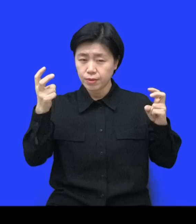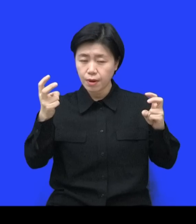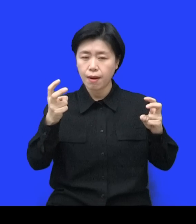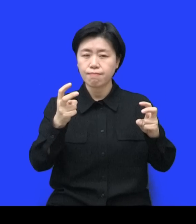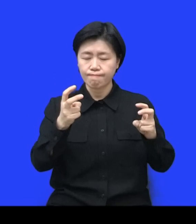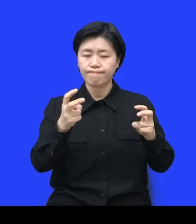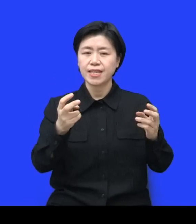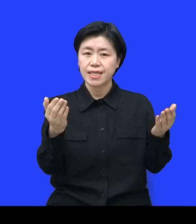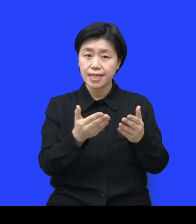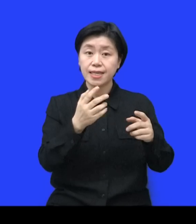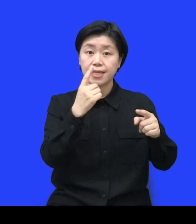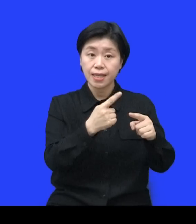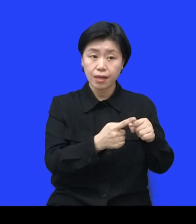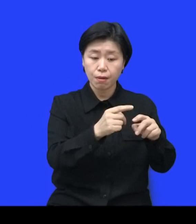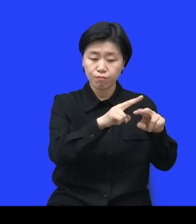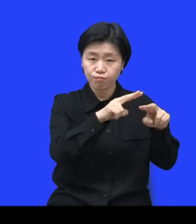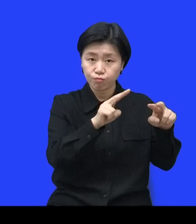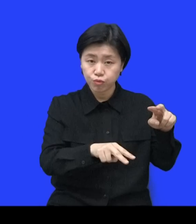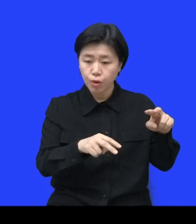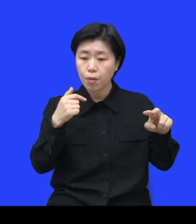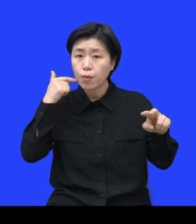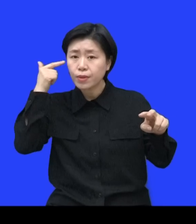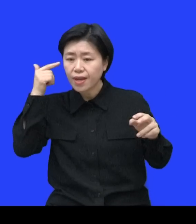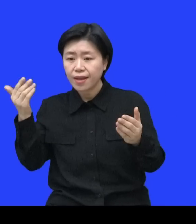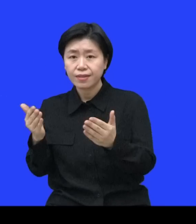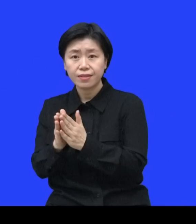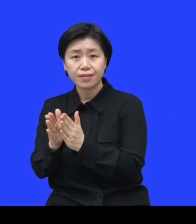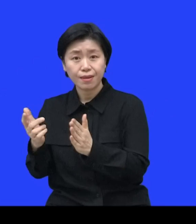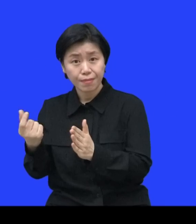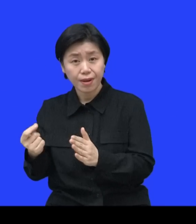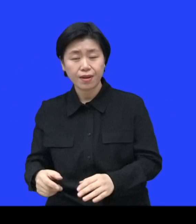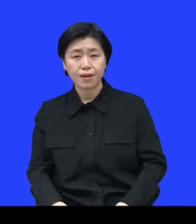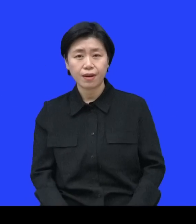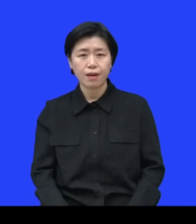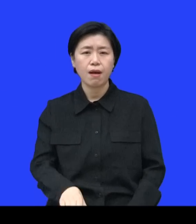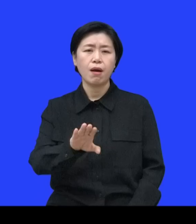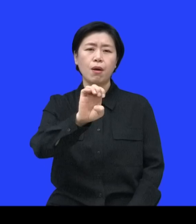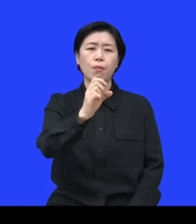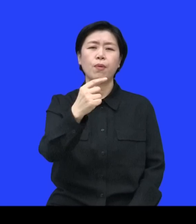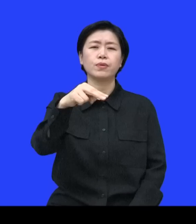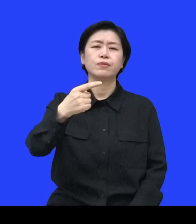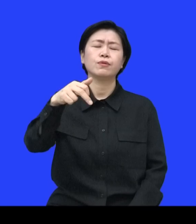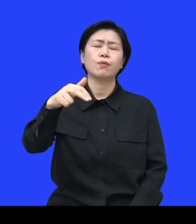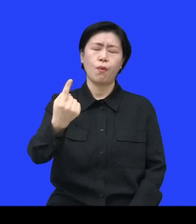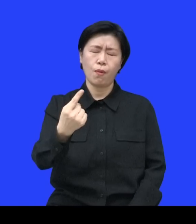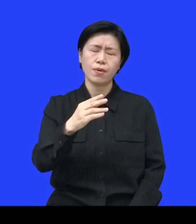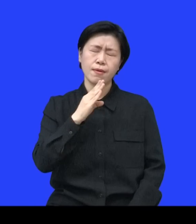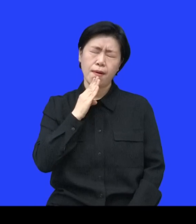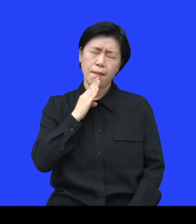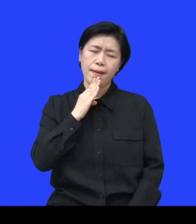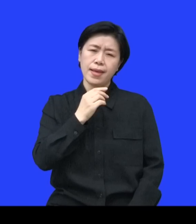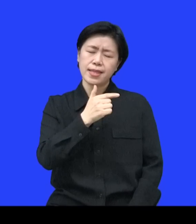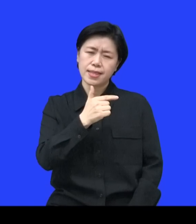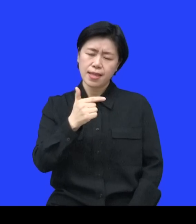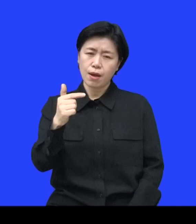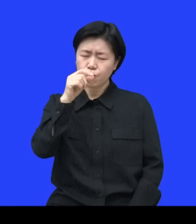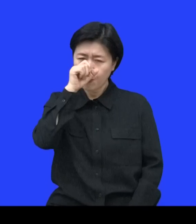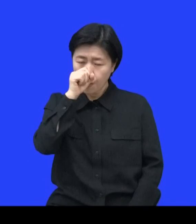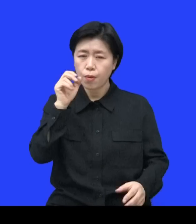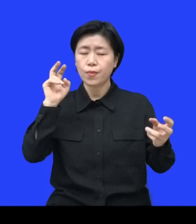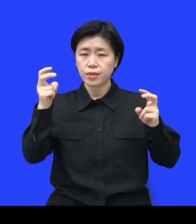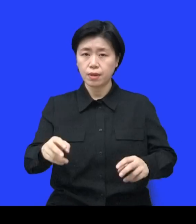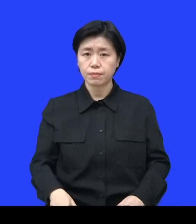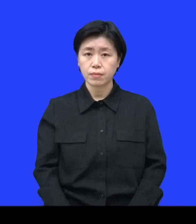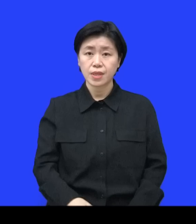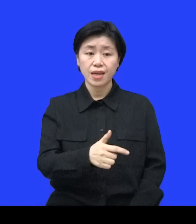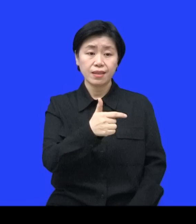저희가 소개 올렸어요. 네. 보통 이제 그런 사실 포스코가 굉장히 아는 분들은 아시겠지만 꿈의 직장이거든요. 대기업이죠. 아니 대기업 중에서도